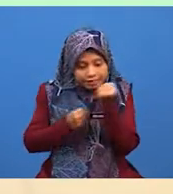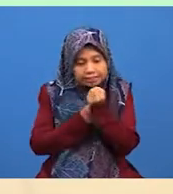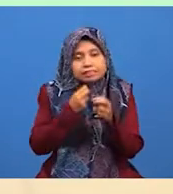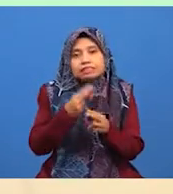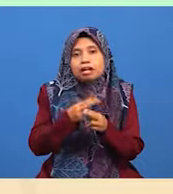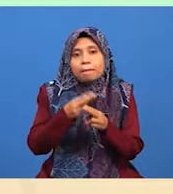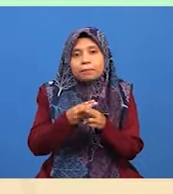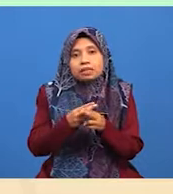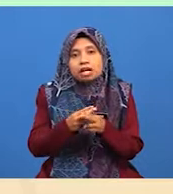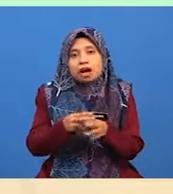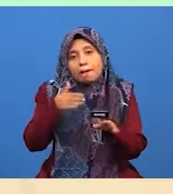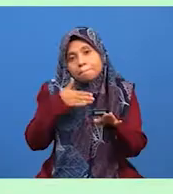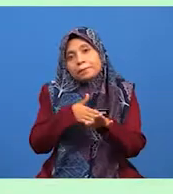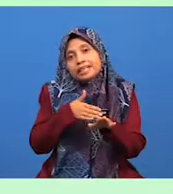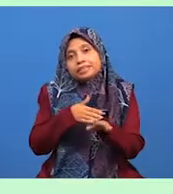nama pada.